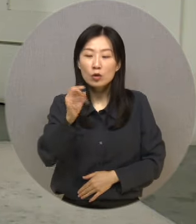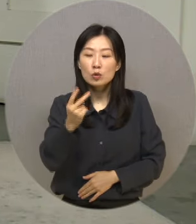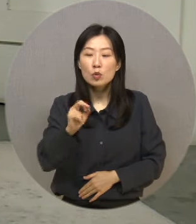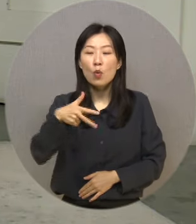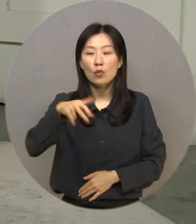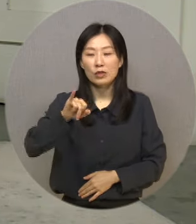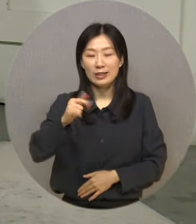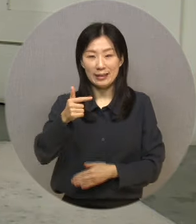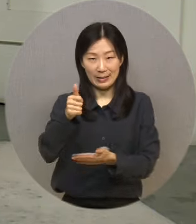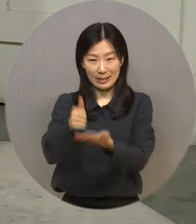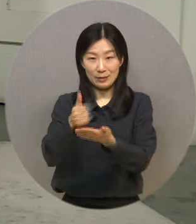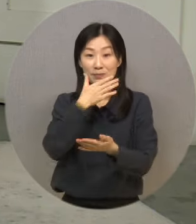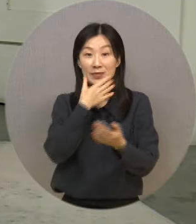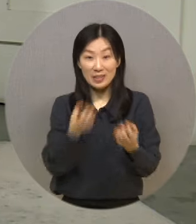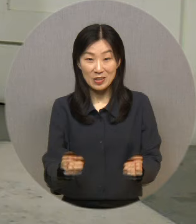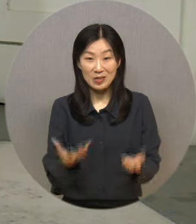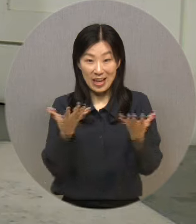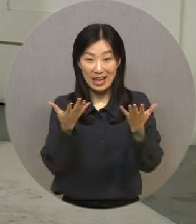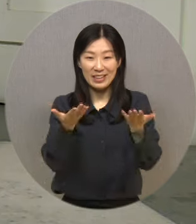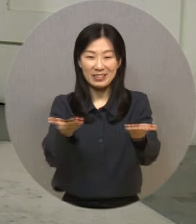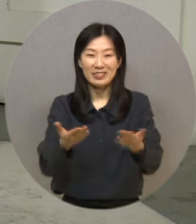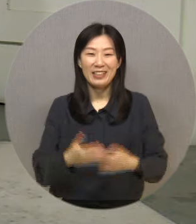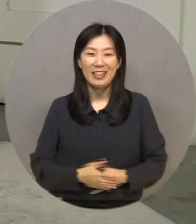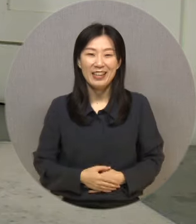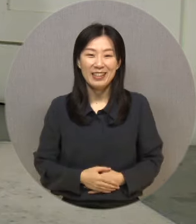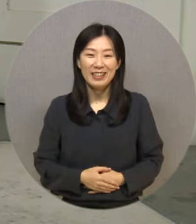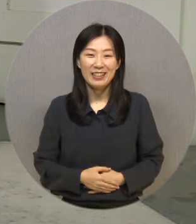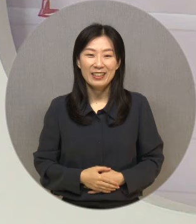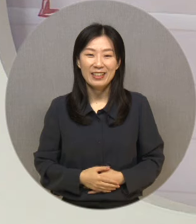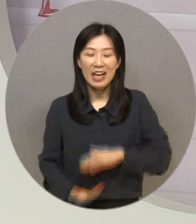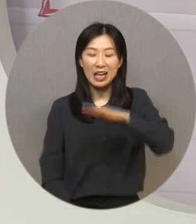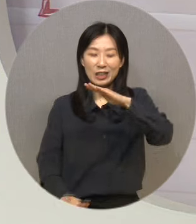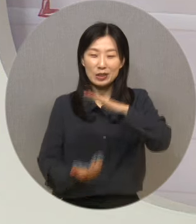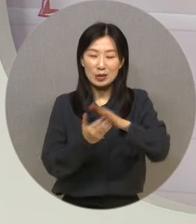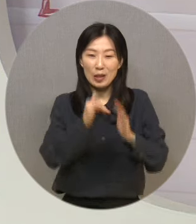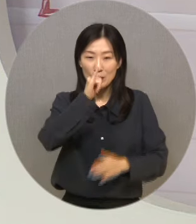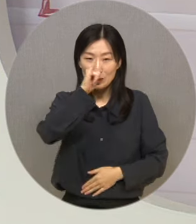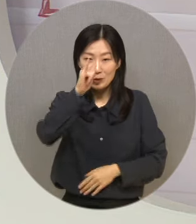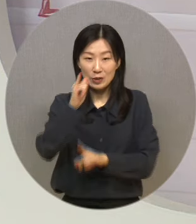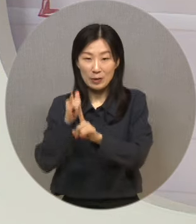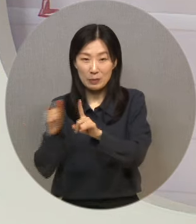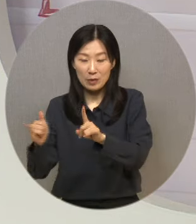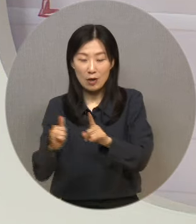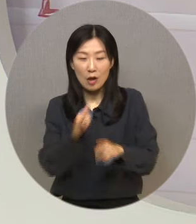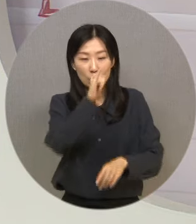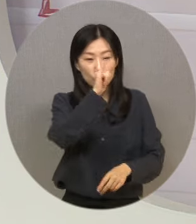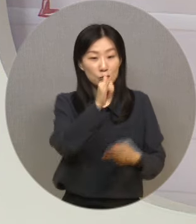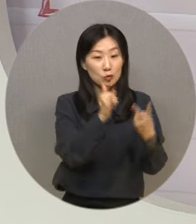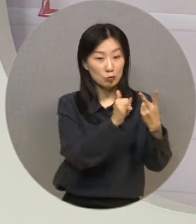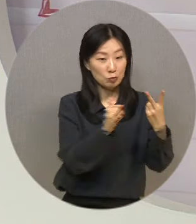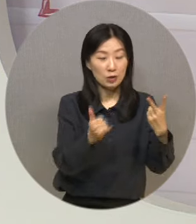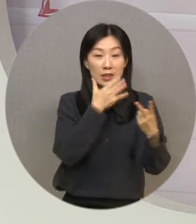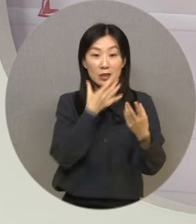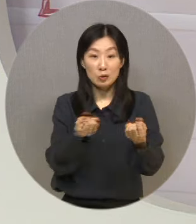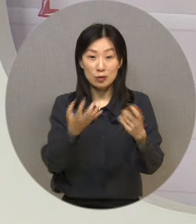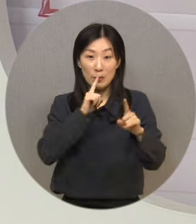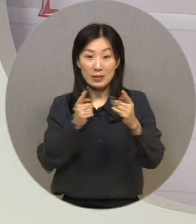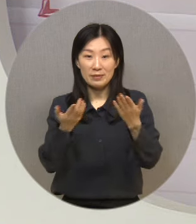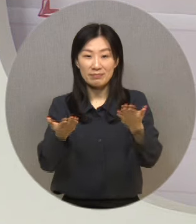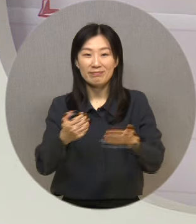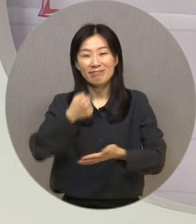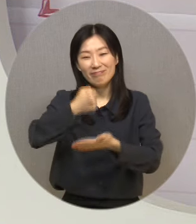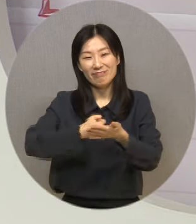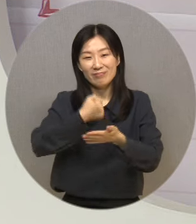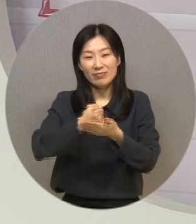원용진님. 축하합니다. 축하합니다. 네. 최우수상 한 분, 네. 우수상 두 분께 축하의 말씀을 드리고요.